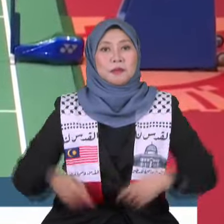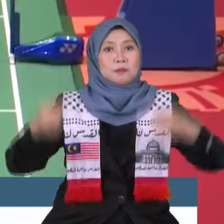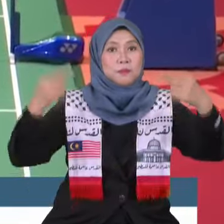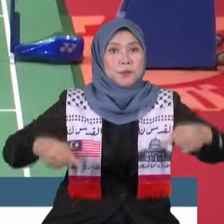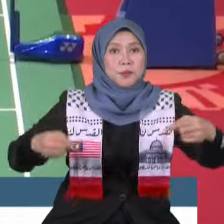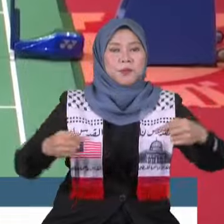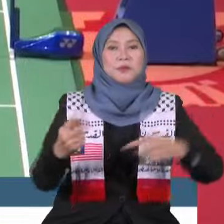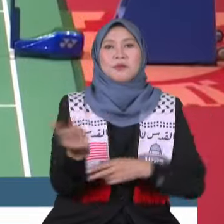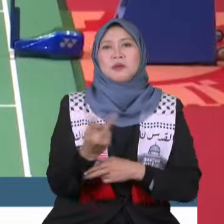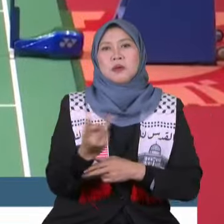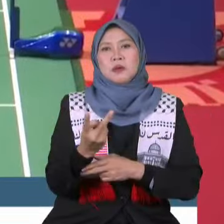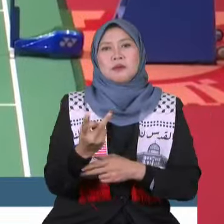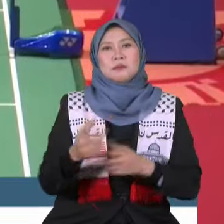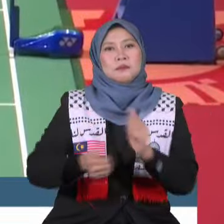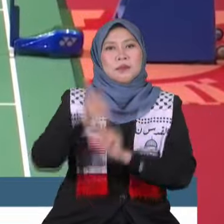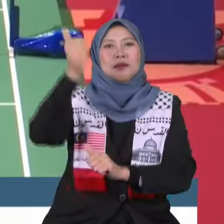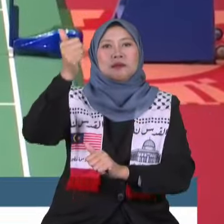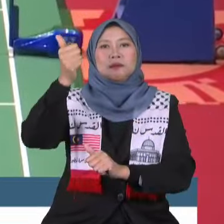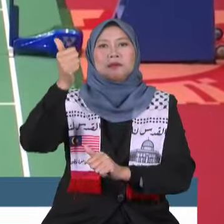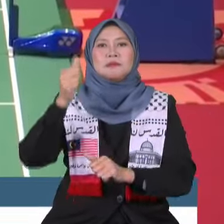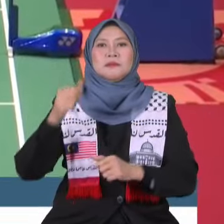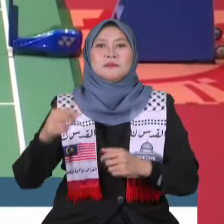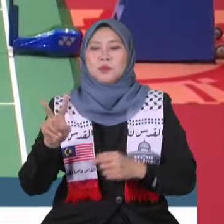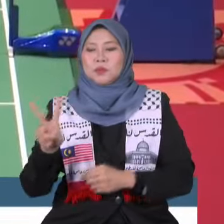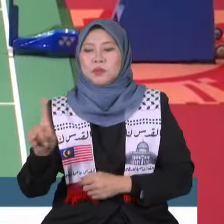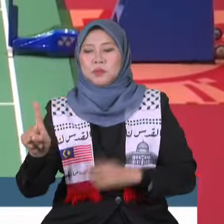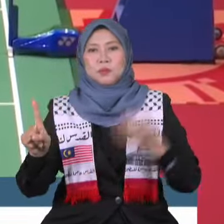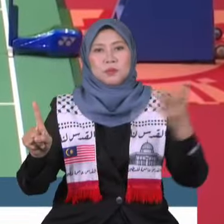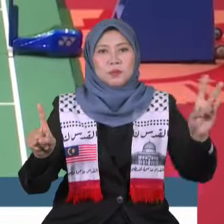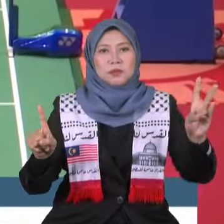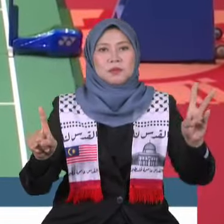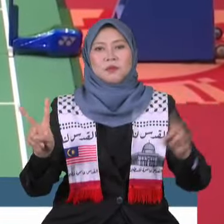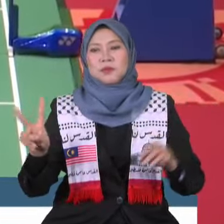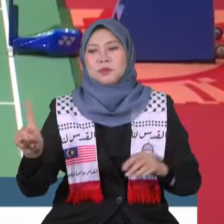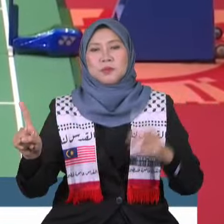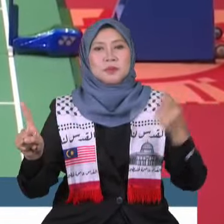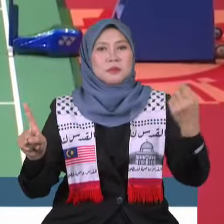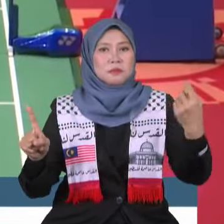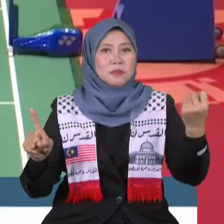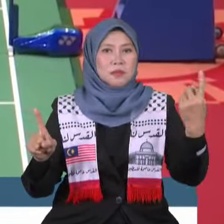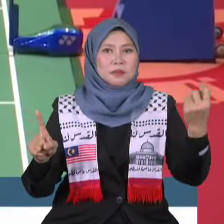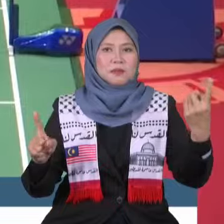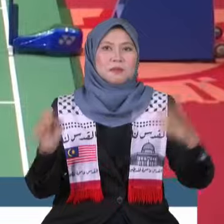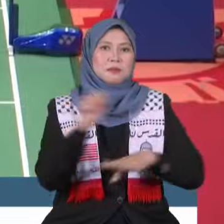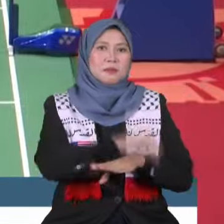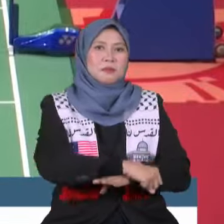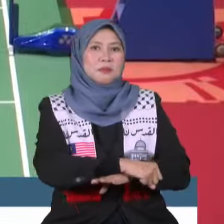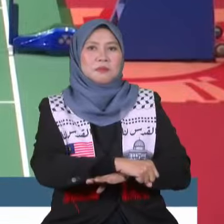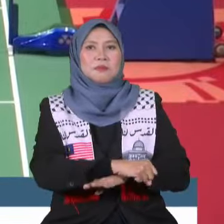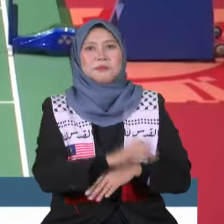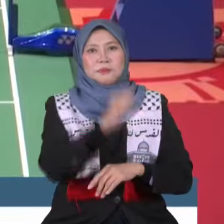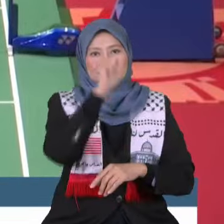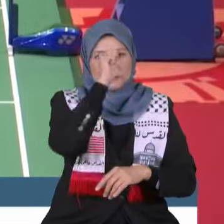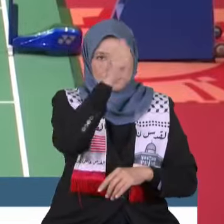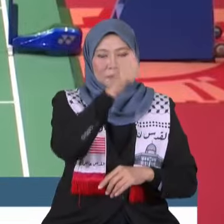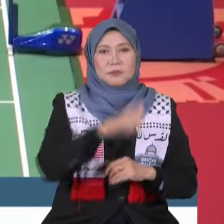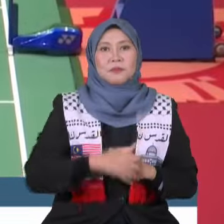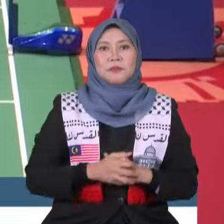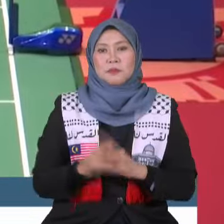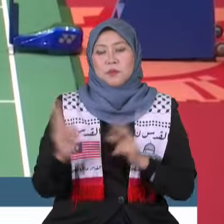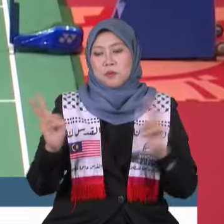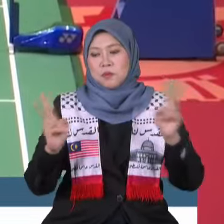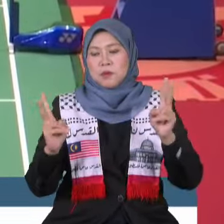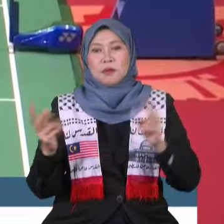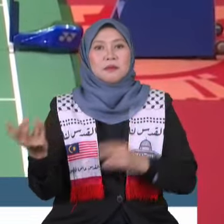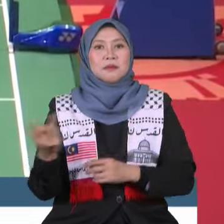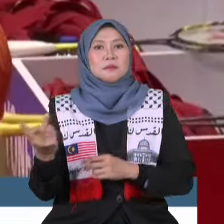Dalam saingan tersebut, Pelitina menang dengan keputusan 21-17, 21-11 menewaskan Simran Singhi Ritika Takir. Pasangan negara